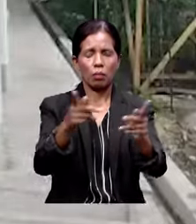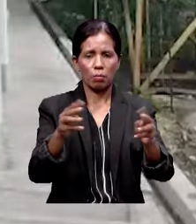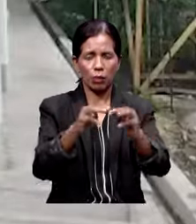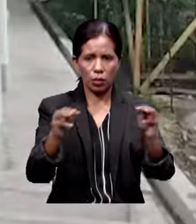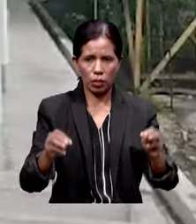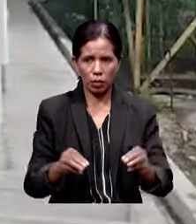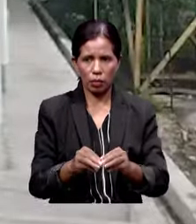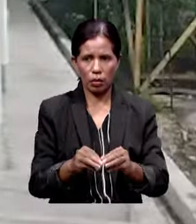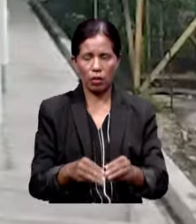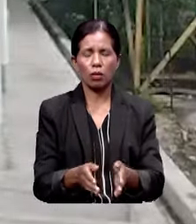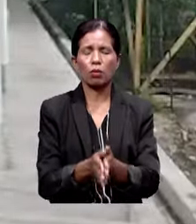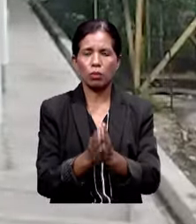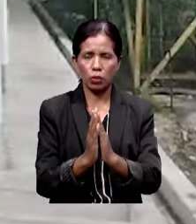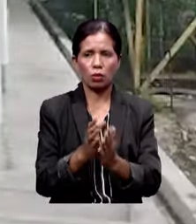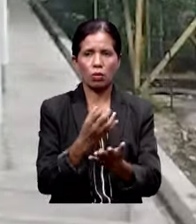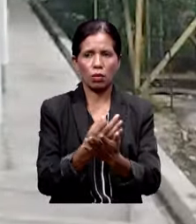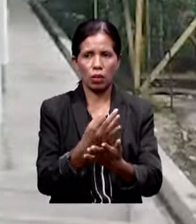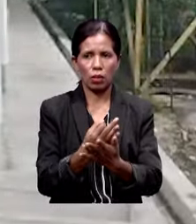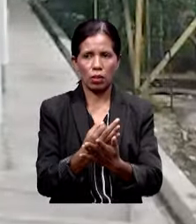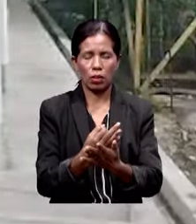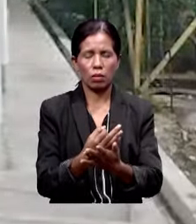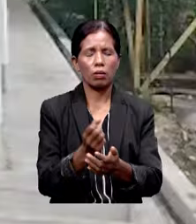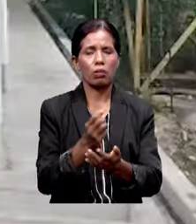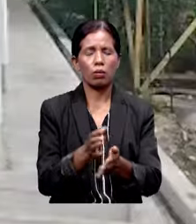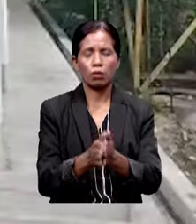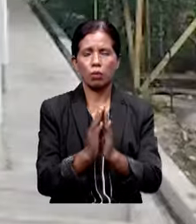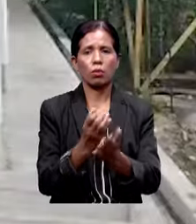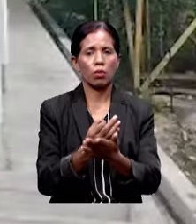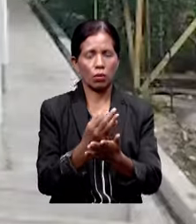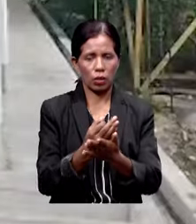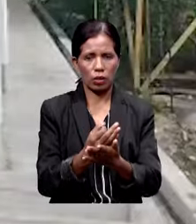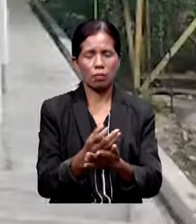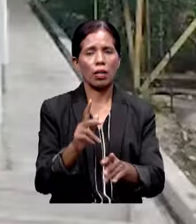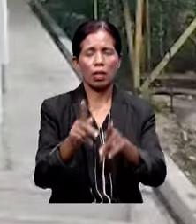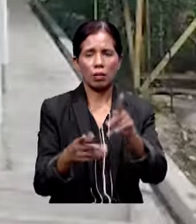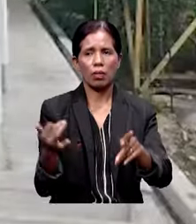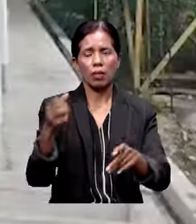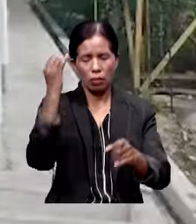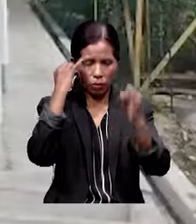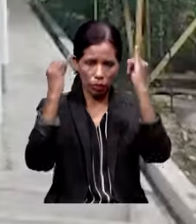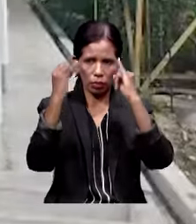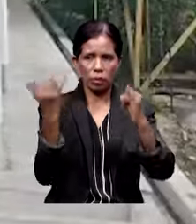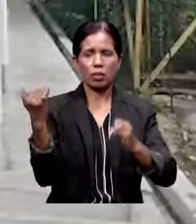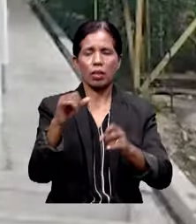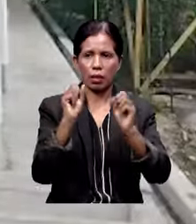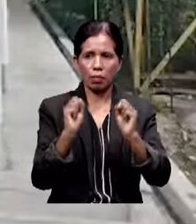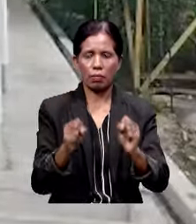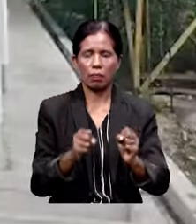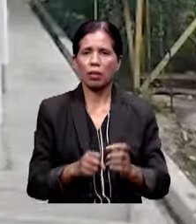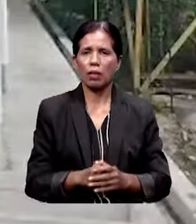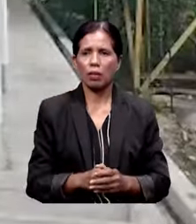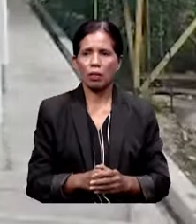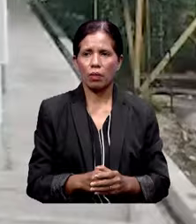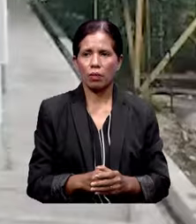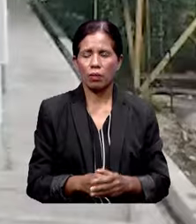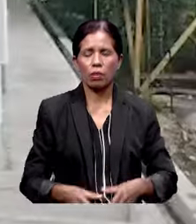nasional atu cobra ema atu alfisa de familia. Maybe informações atu basira o insama sira bele sira